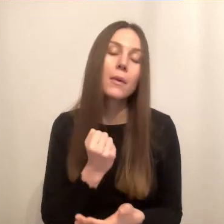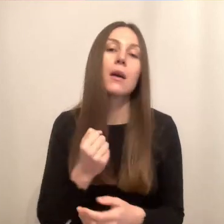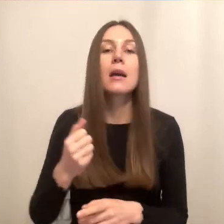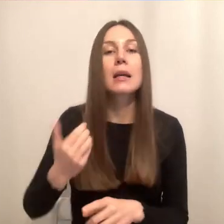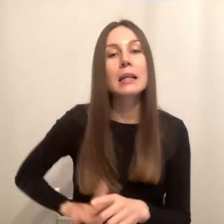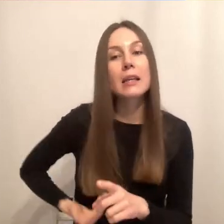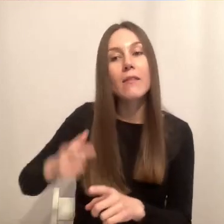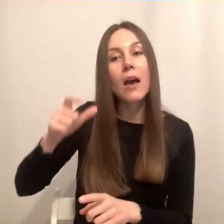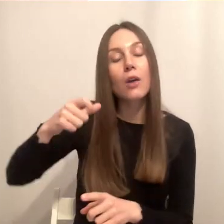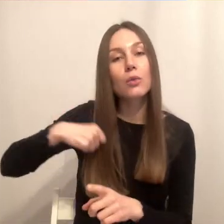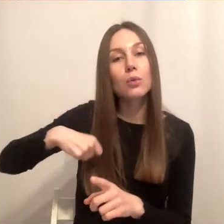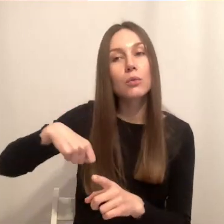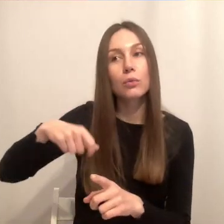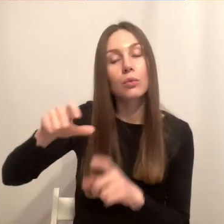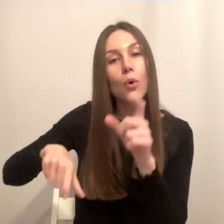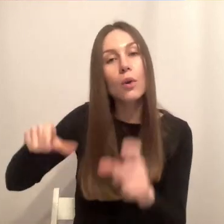ir